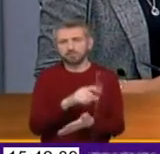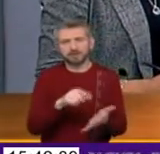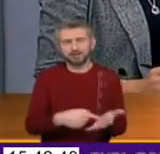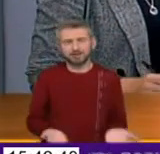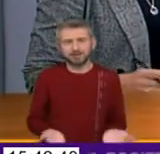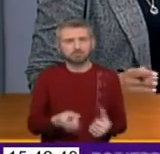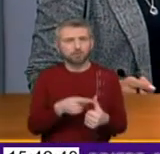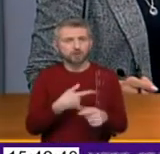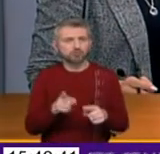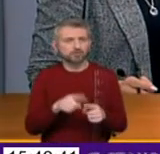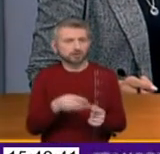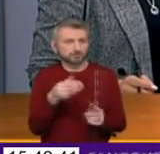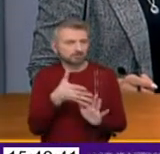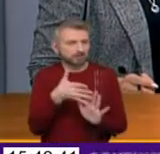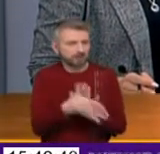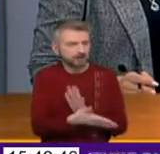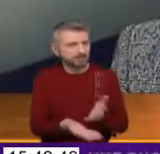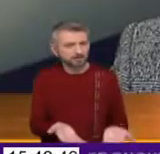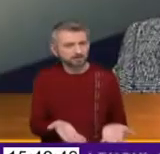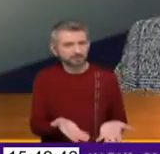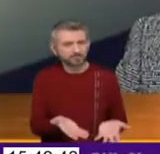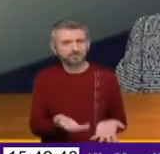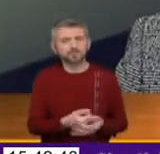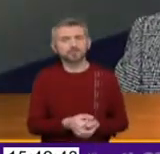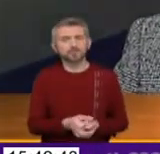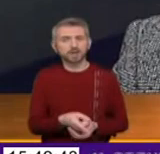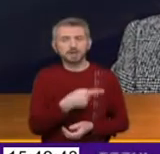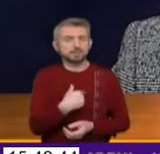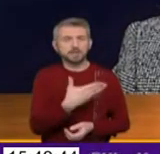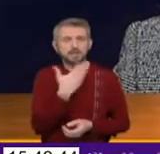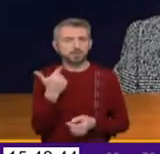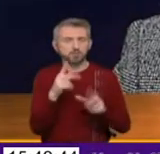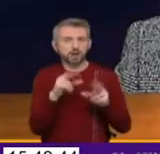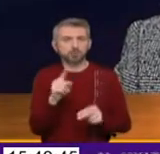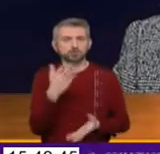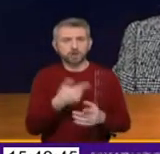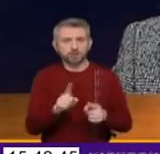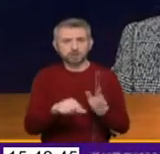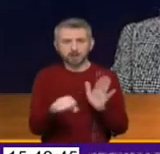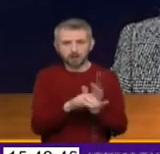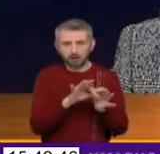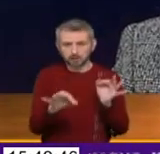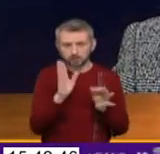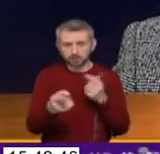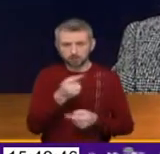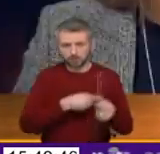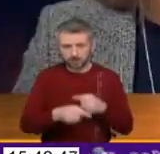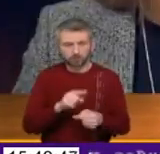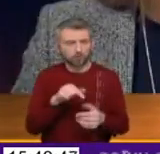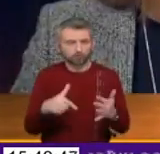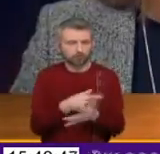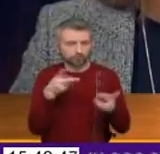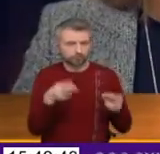Ну, по-перше, це затратна частина, знову ж таки. Ми не маємо гарантії, що якщо цей кабель буде повернуто, то його знову не